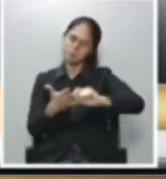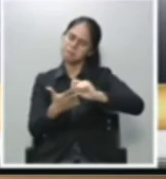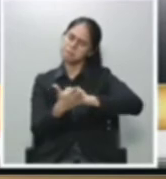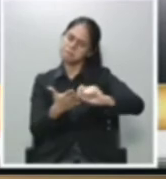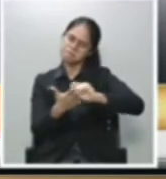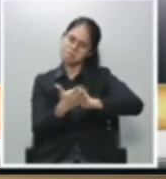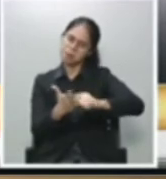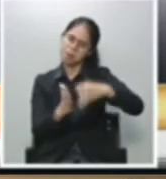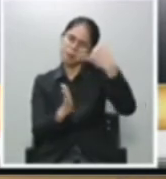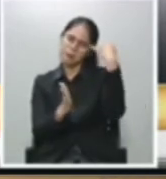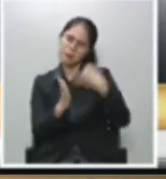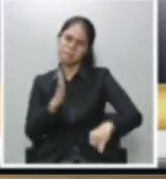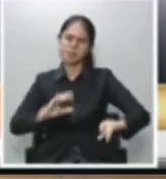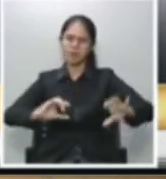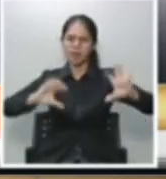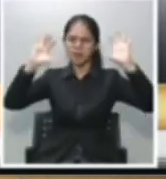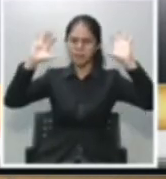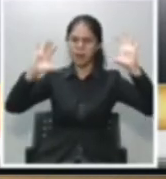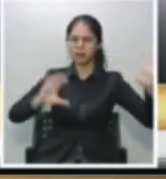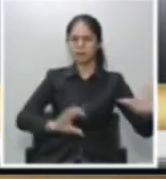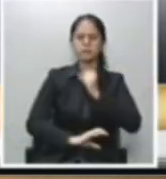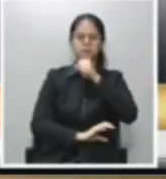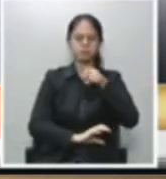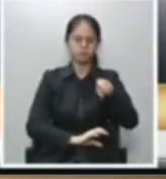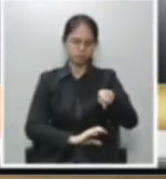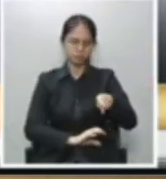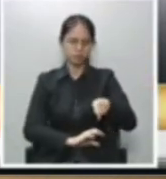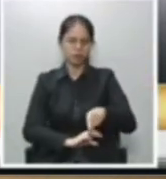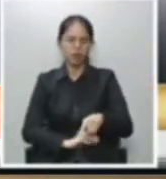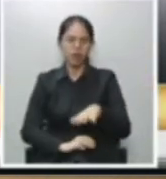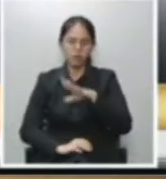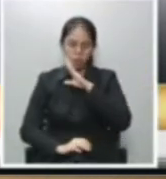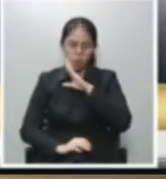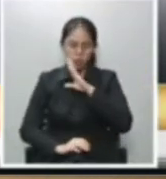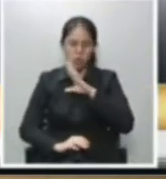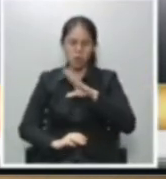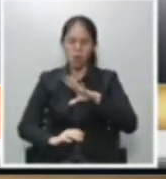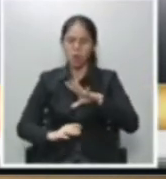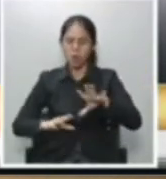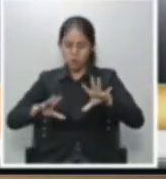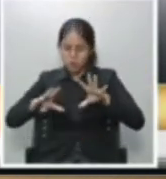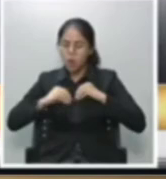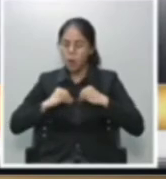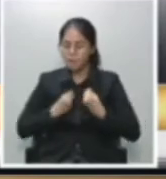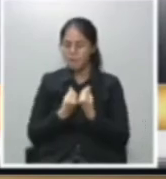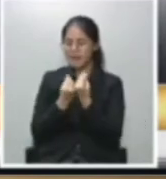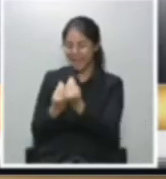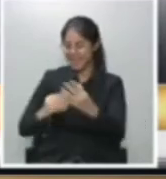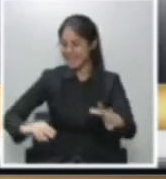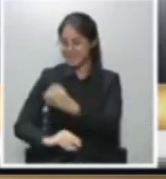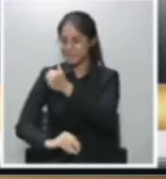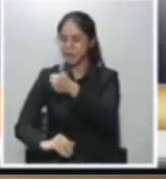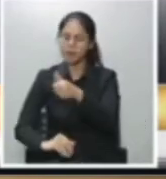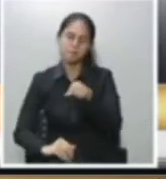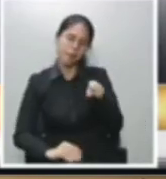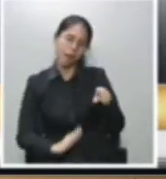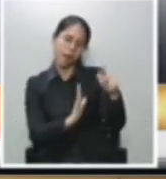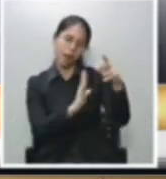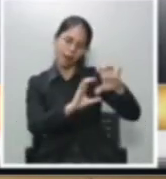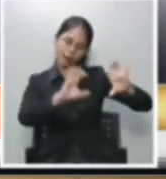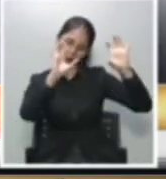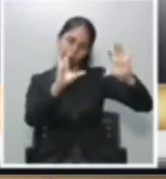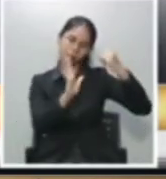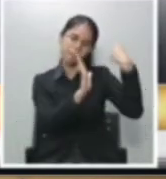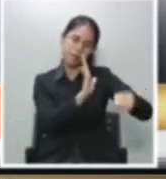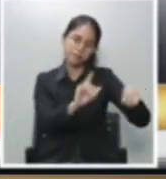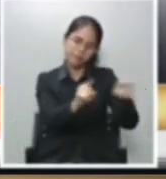ป็นความผิดของรัฐบาลที่ถูกยึดอำนาจด้วยที่ละเลยต่อการปกป้องอำนาจอธิปไตยโดยนำพาประชาช